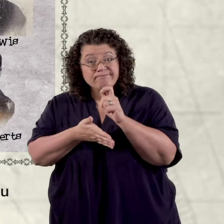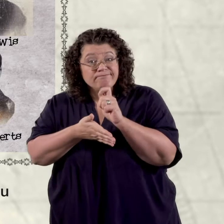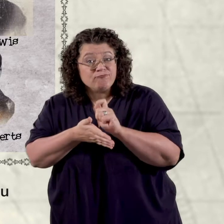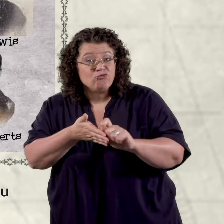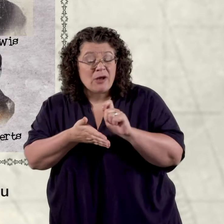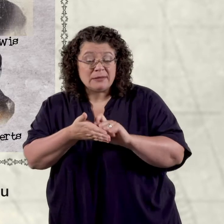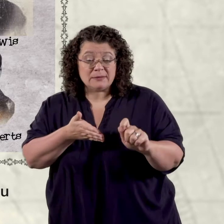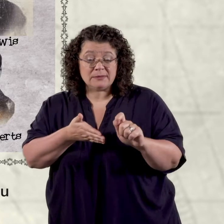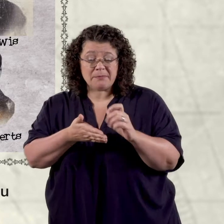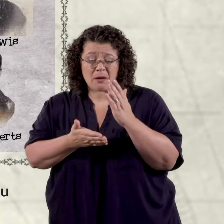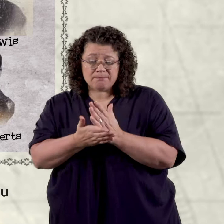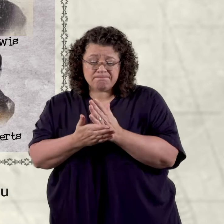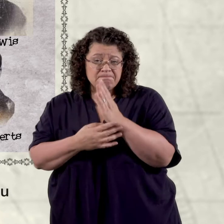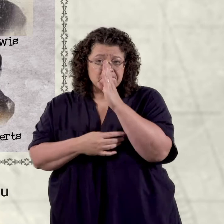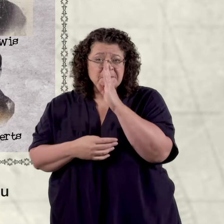o'i colli nhw.